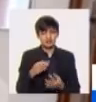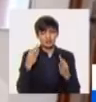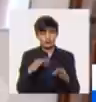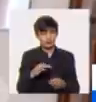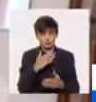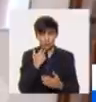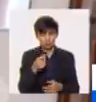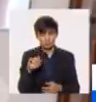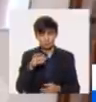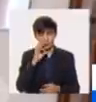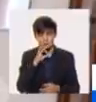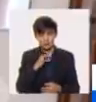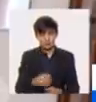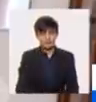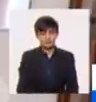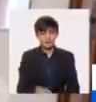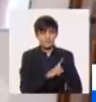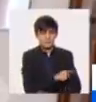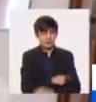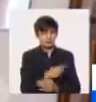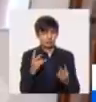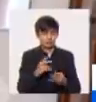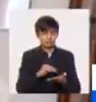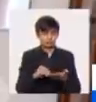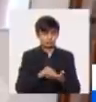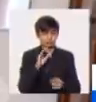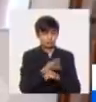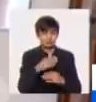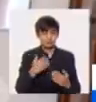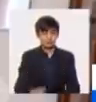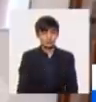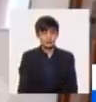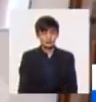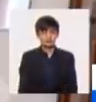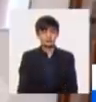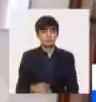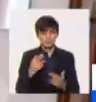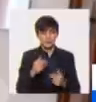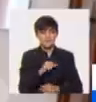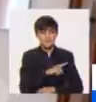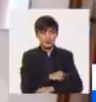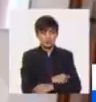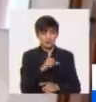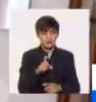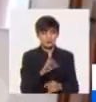разрешения нету. То есть врач должен только прописать и все? Да, да, только по назначению врача.